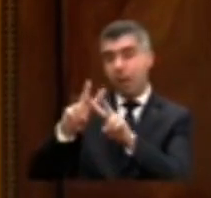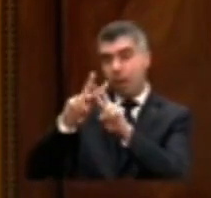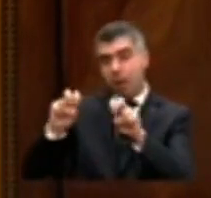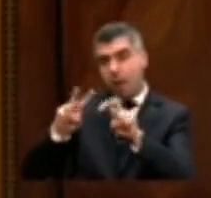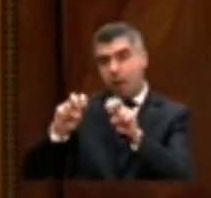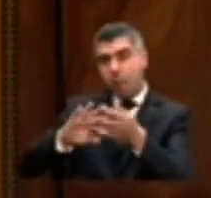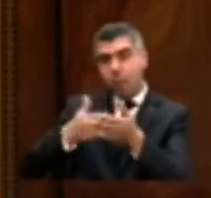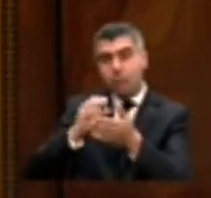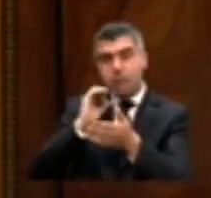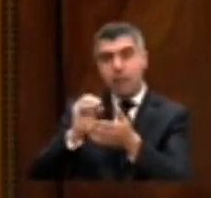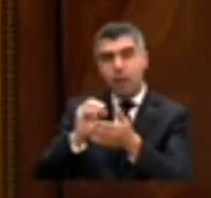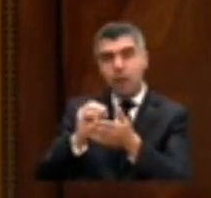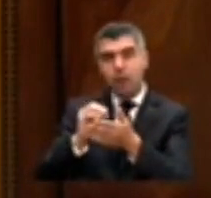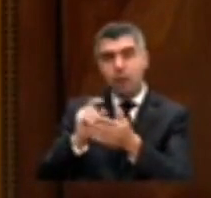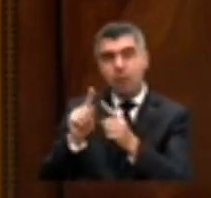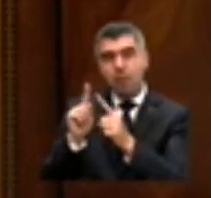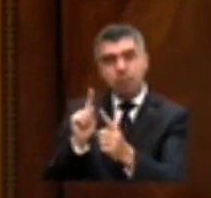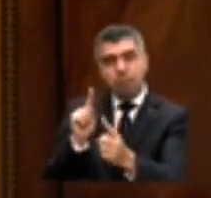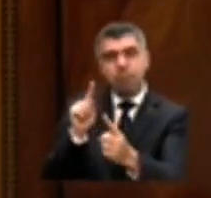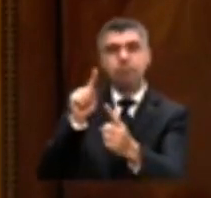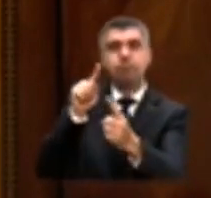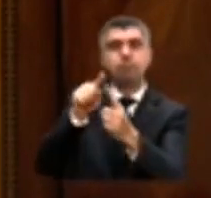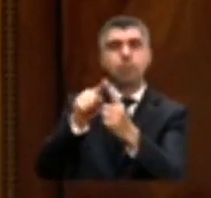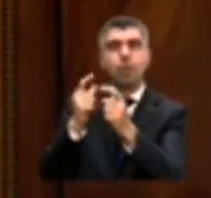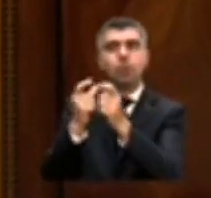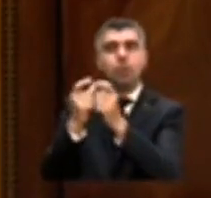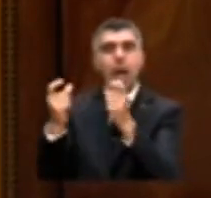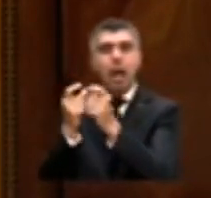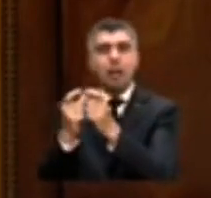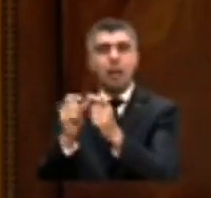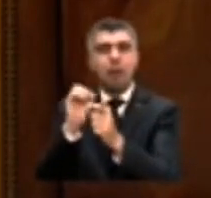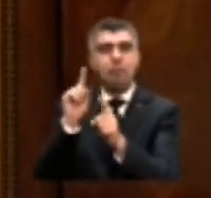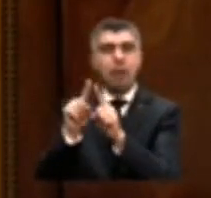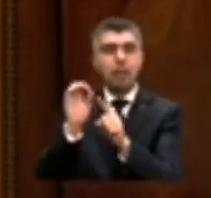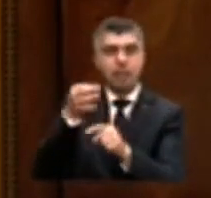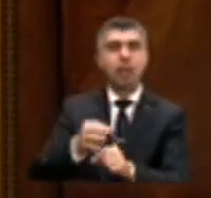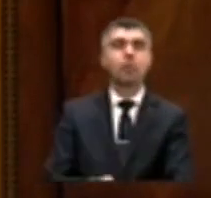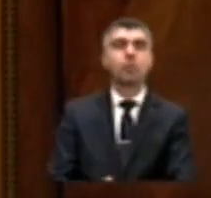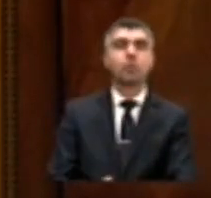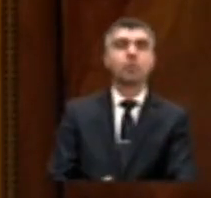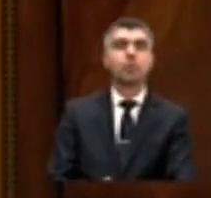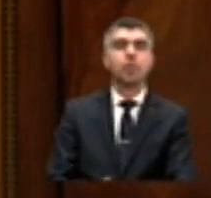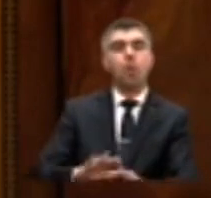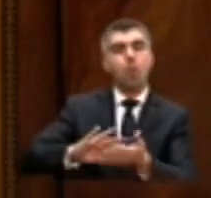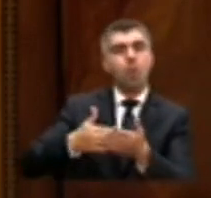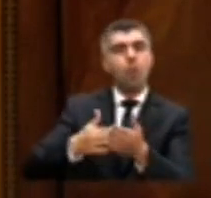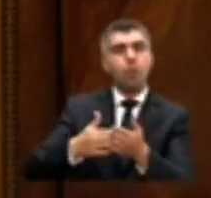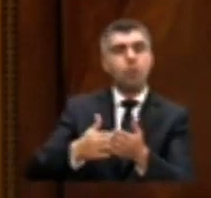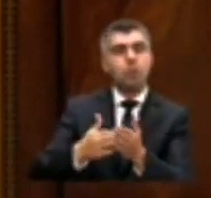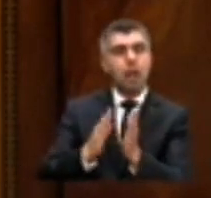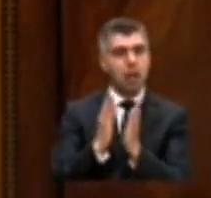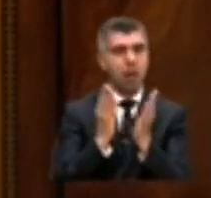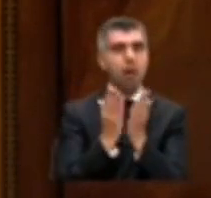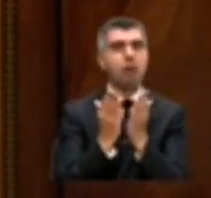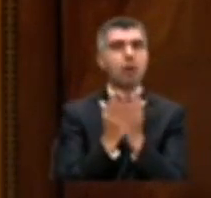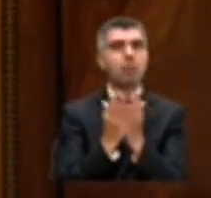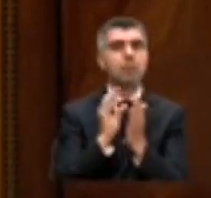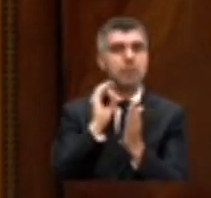توجيهه نحو أولويات الاقتصاد الوطني، وستحرص كذلك على تطوير المسالك بين